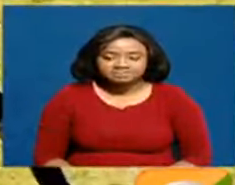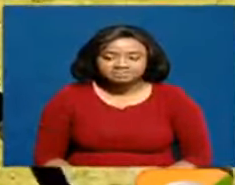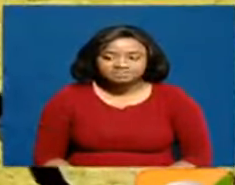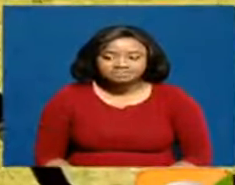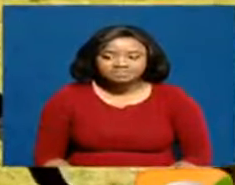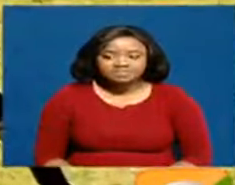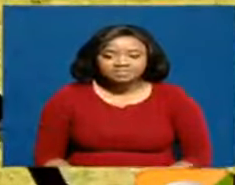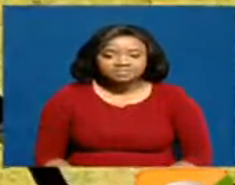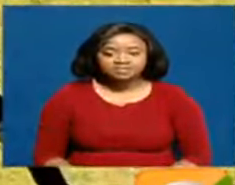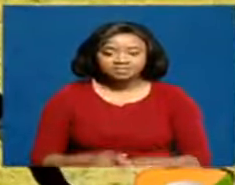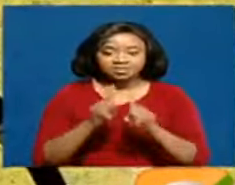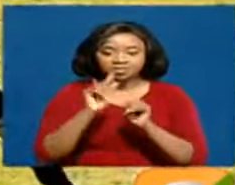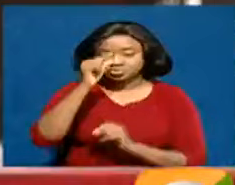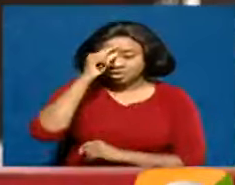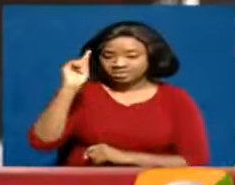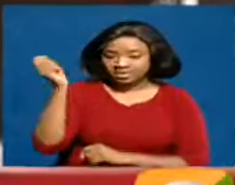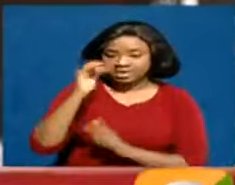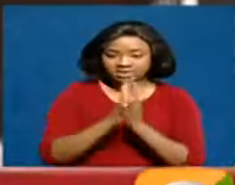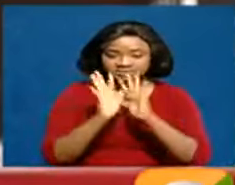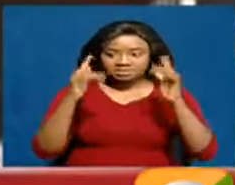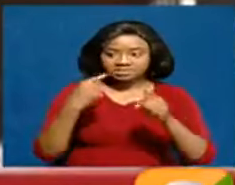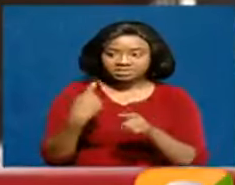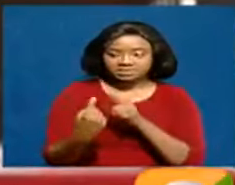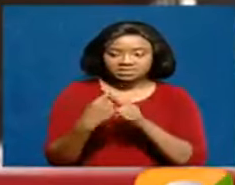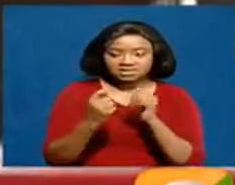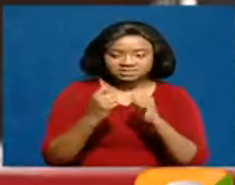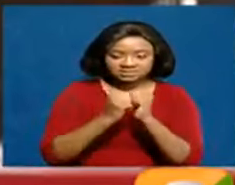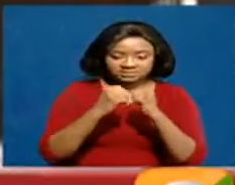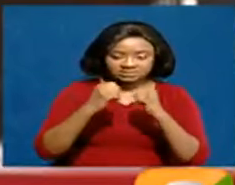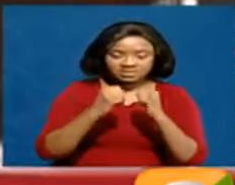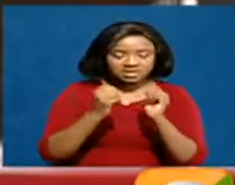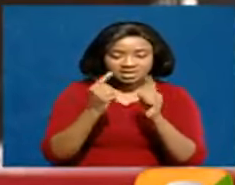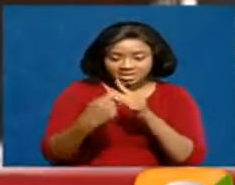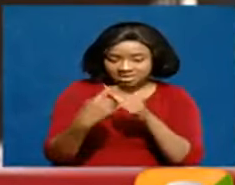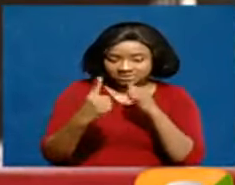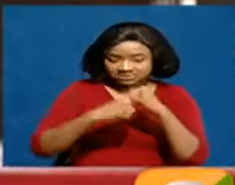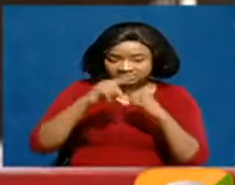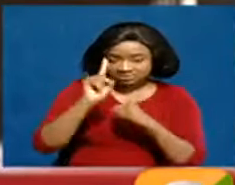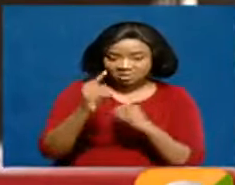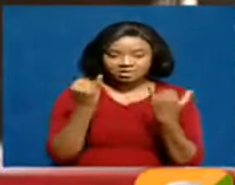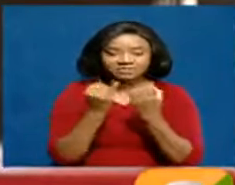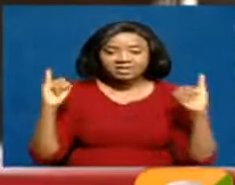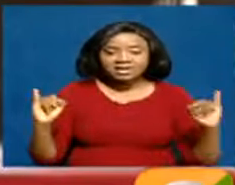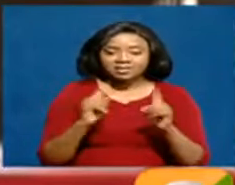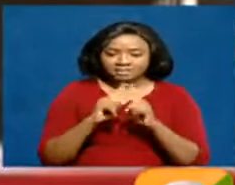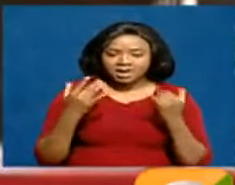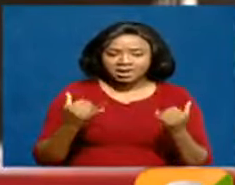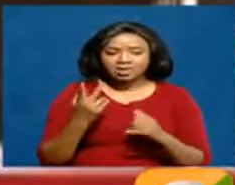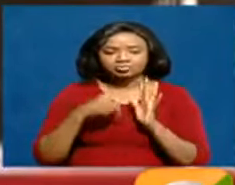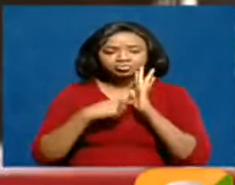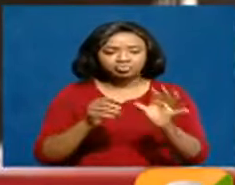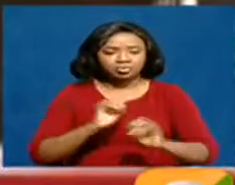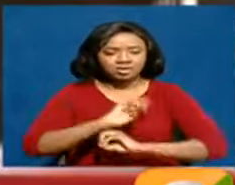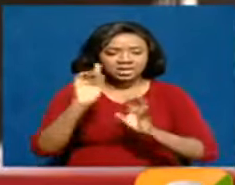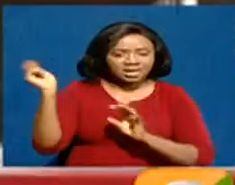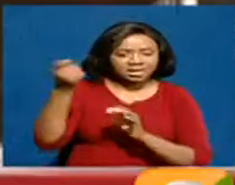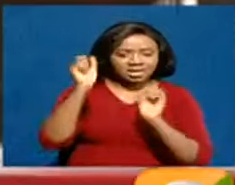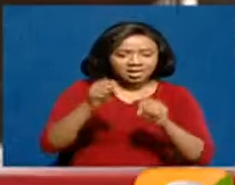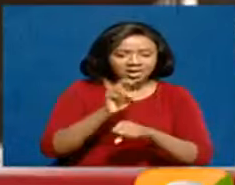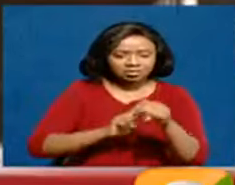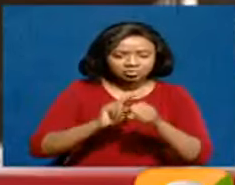Kenya likiadhimisha miaka 61 ya kujitawala, uigizaji hii leo umeashiria uwezo wa Kenya kutumia rasilimali za